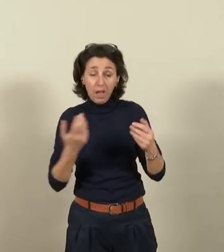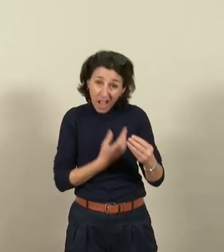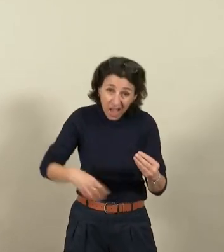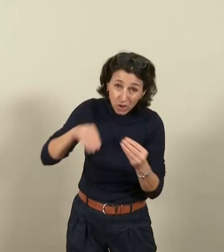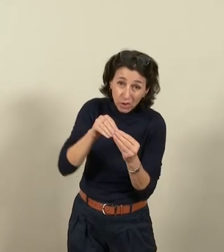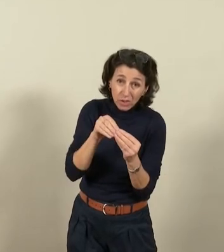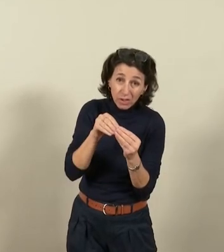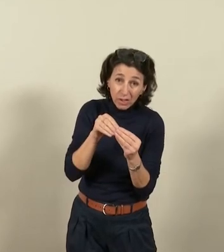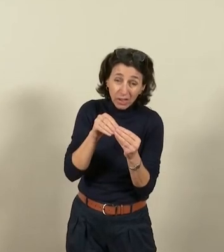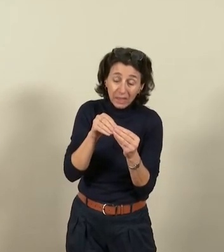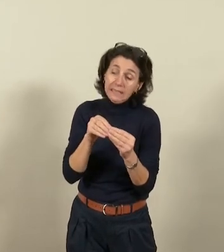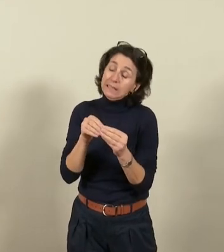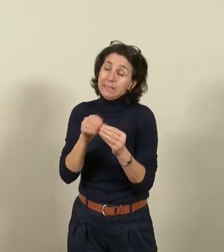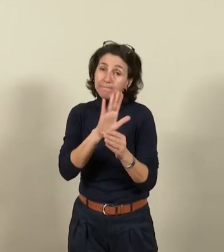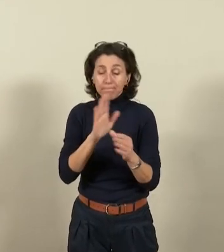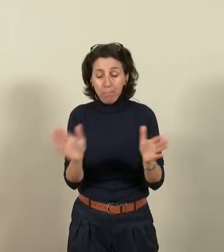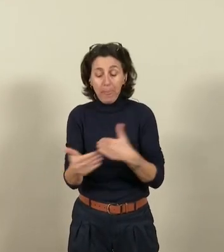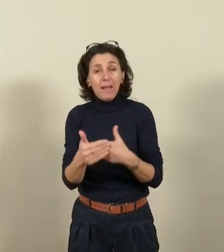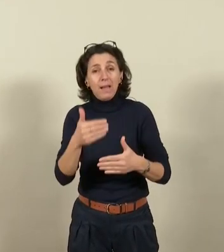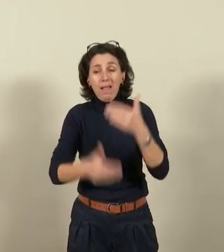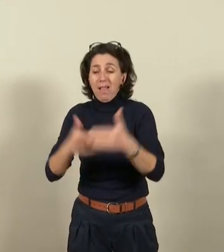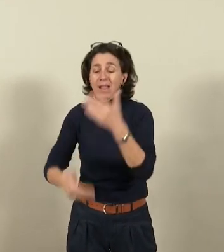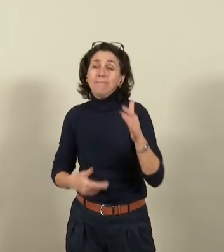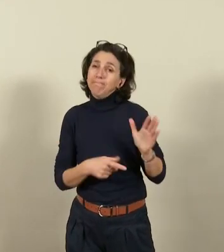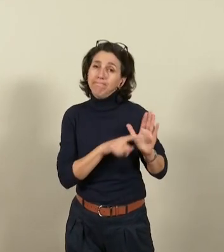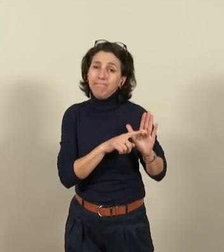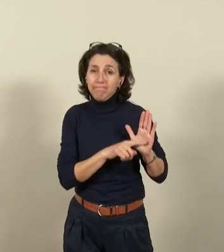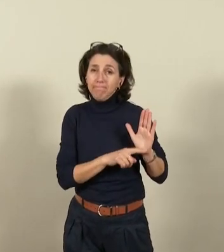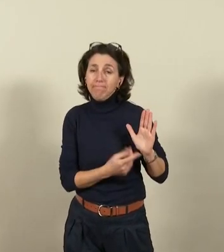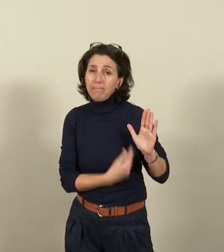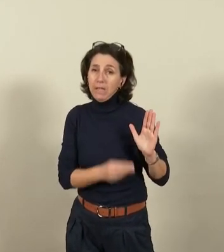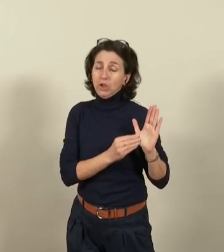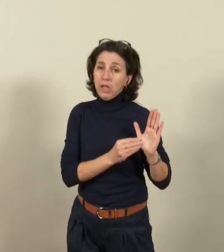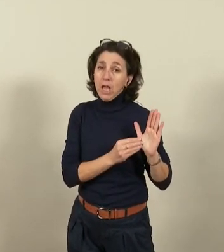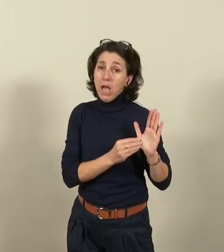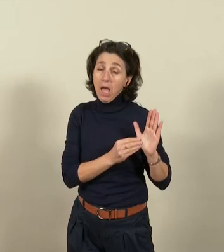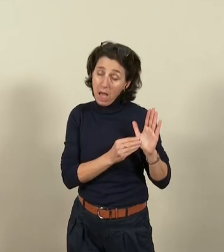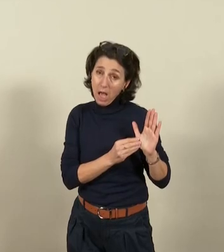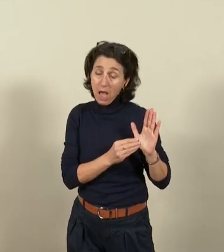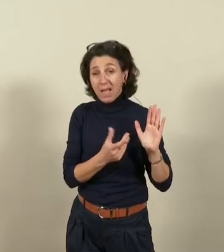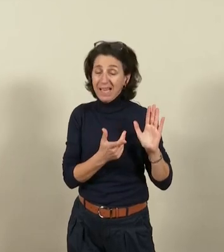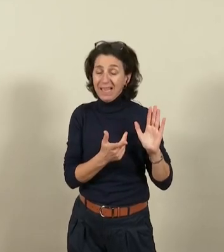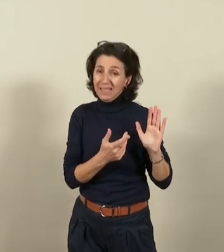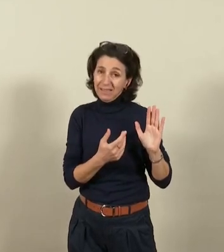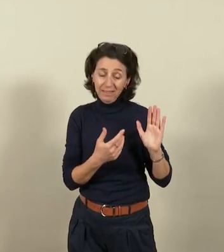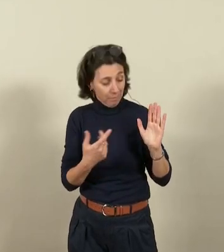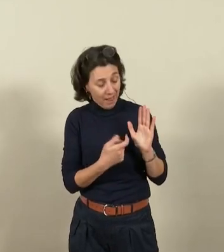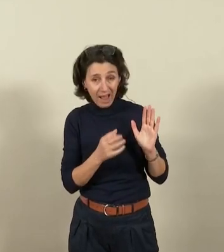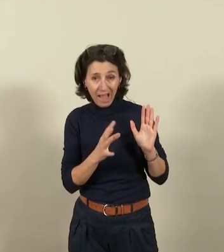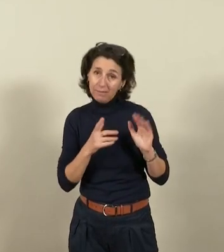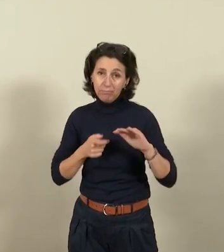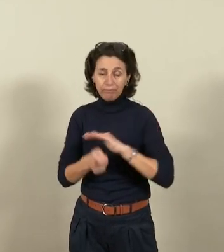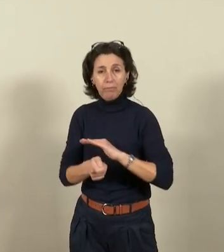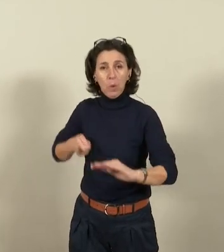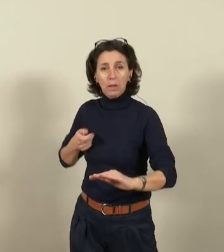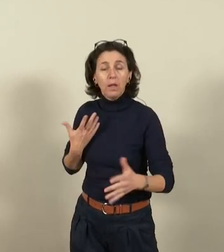rentrez pas dans les cadres qui sont qui sont ce ceux qu'on a établi à travers une délibération et ben vous n'aurez vous n'aurez plus de moyen et je considère que